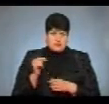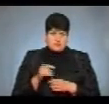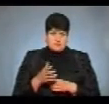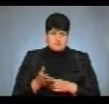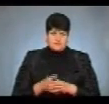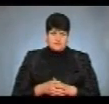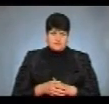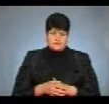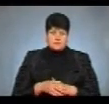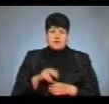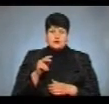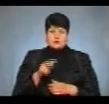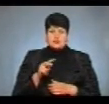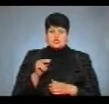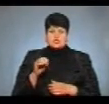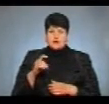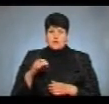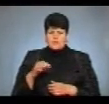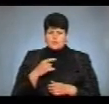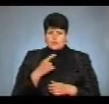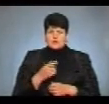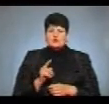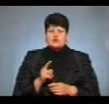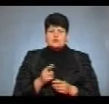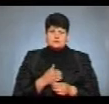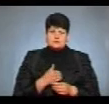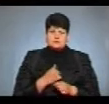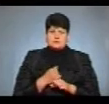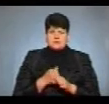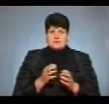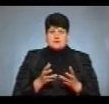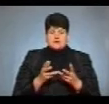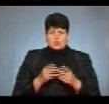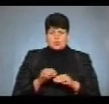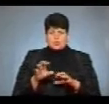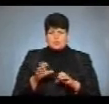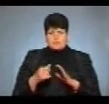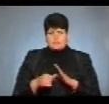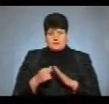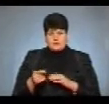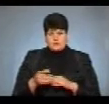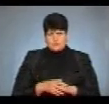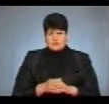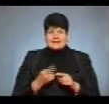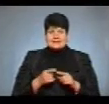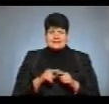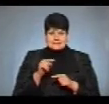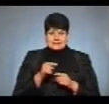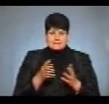навіть. Людмила Чеховська пояснює, чому зініціювала підрахунок безпритульних собак у Тернополі. Даний